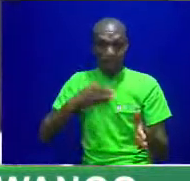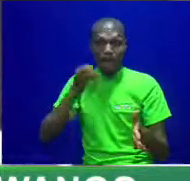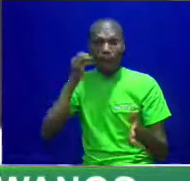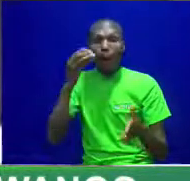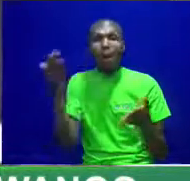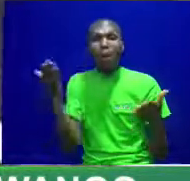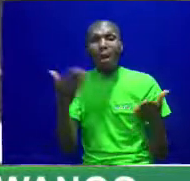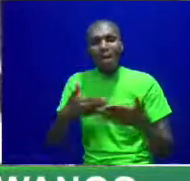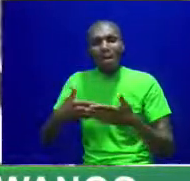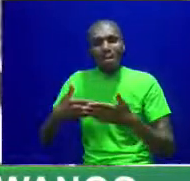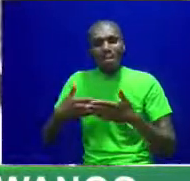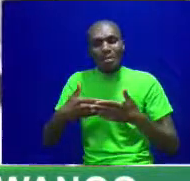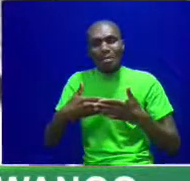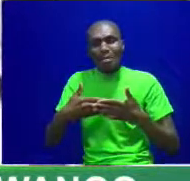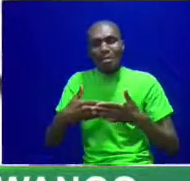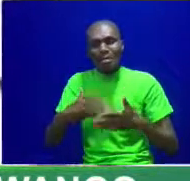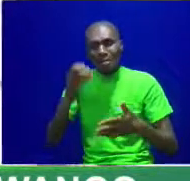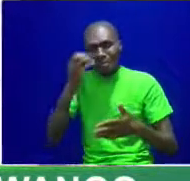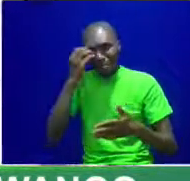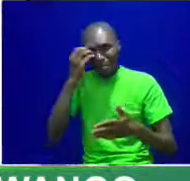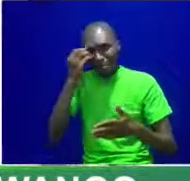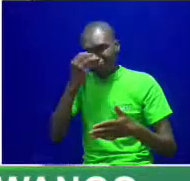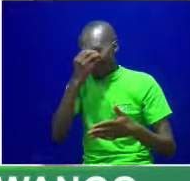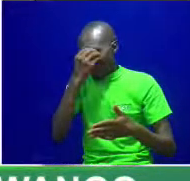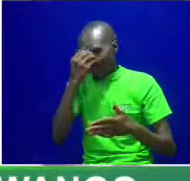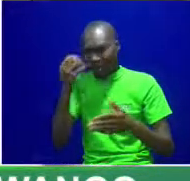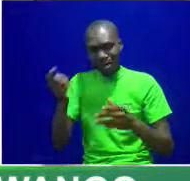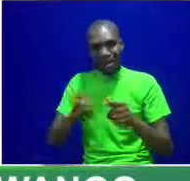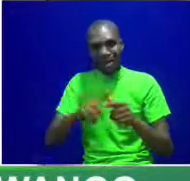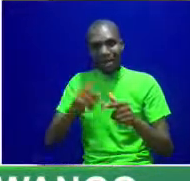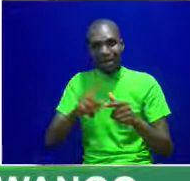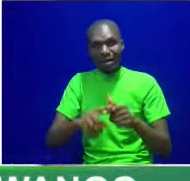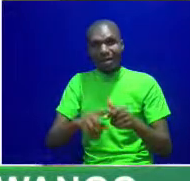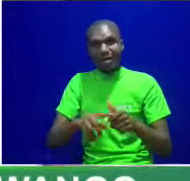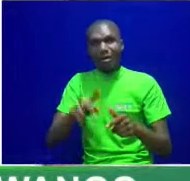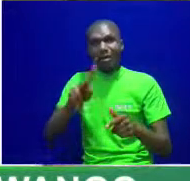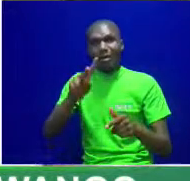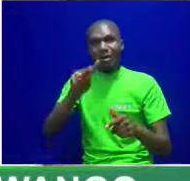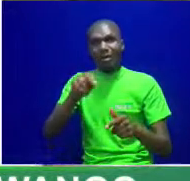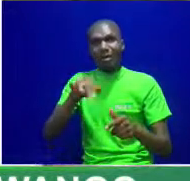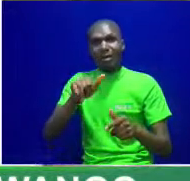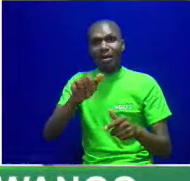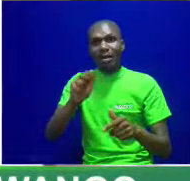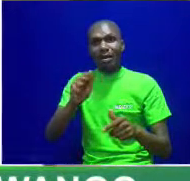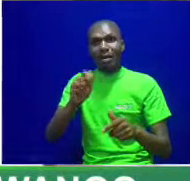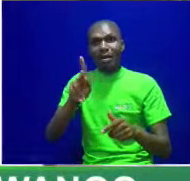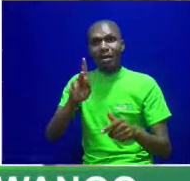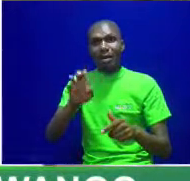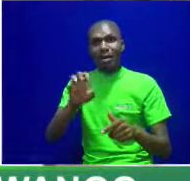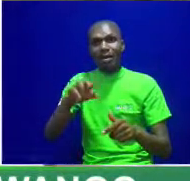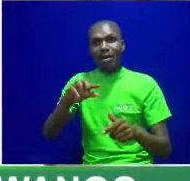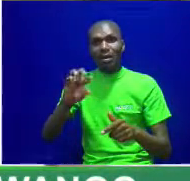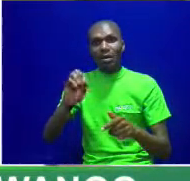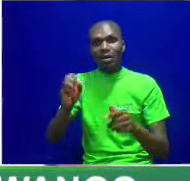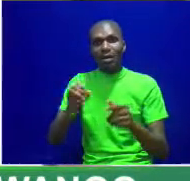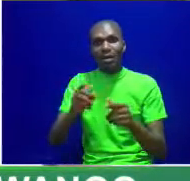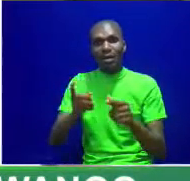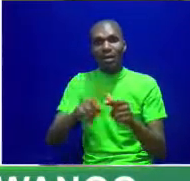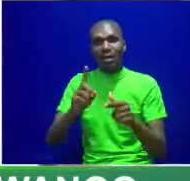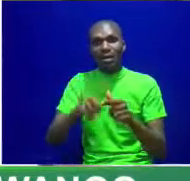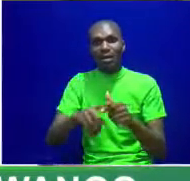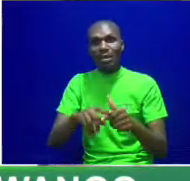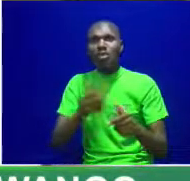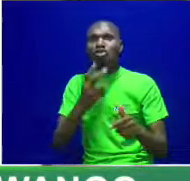alionea hivi, alipate hivi ajari, ni mahali inaitu ya kiburoni, mtoto. Hivi mtoto likuwa siku ya